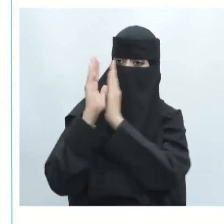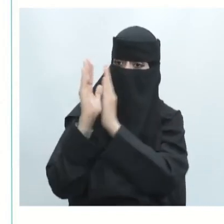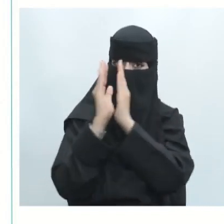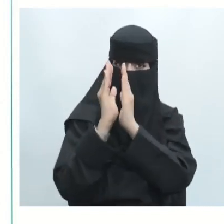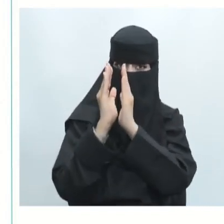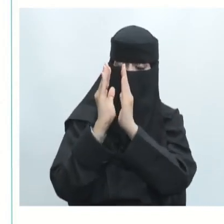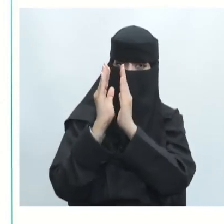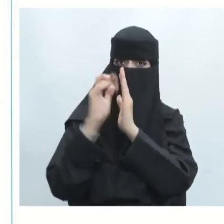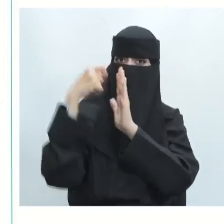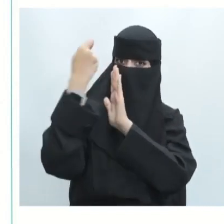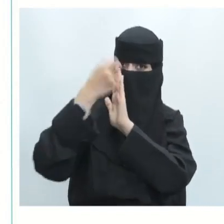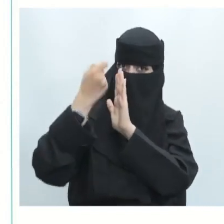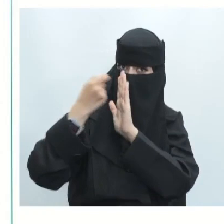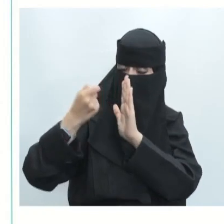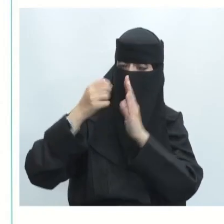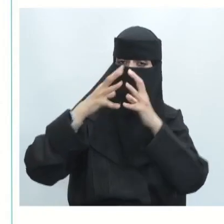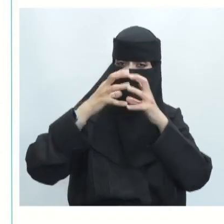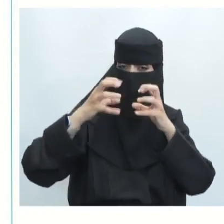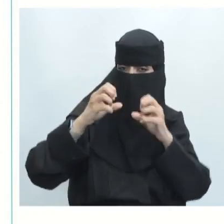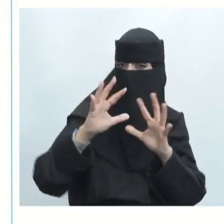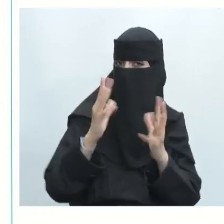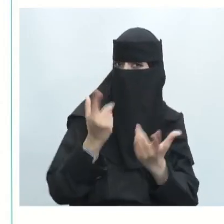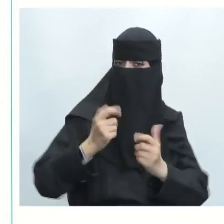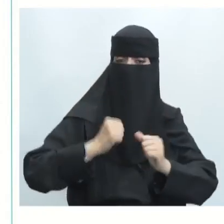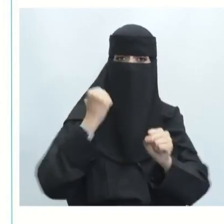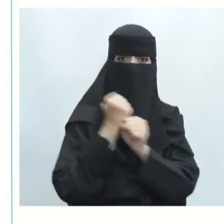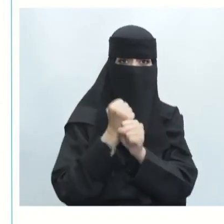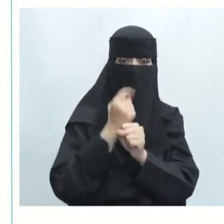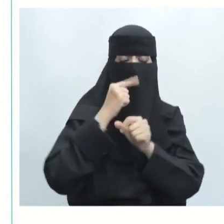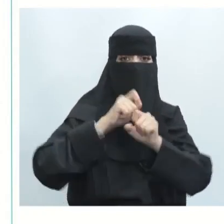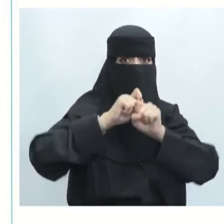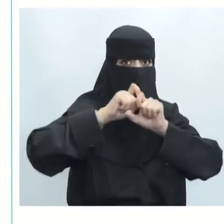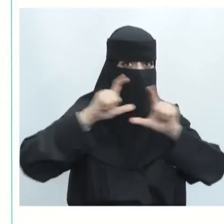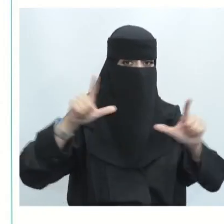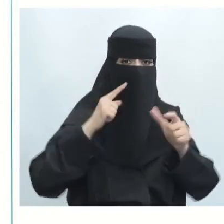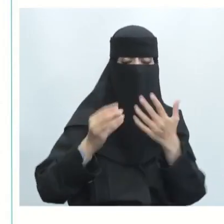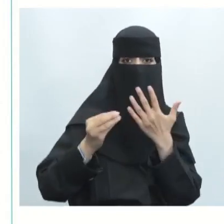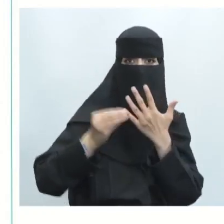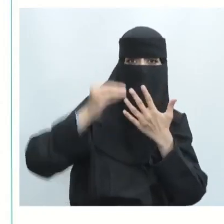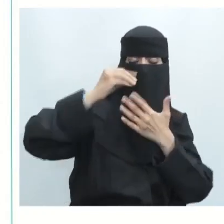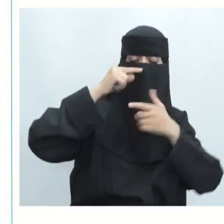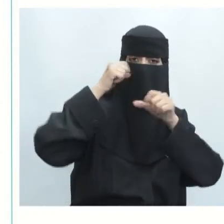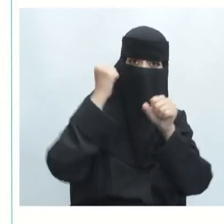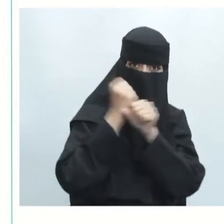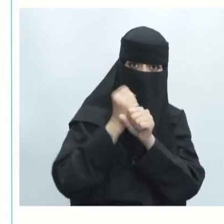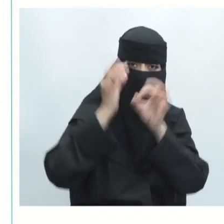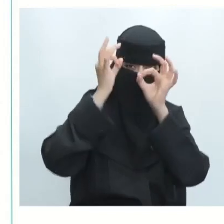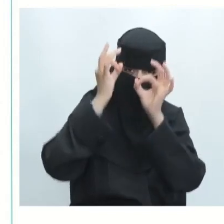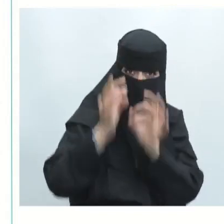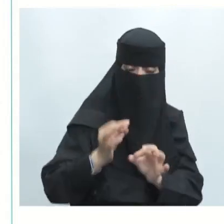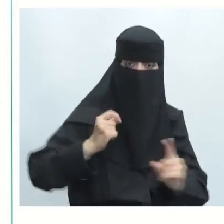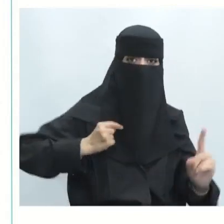مكتوب يفصل طبيعه العمل اذا يوضح العمل بشكل دقيق وغاياته